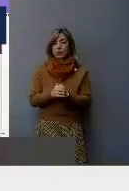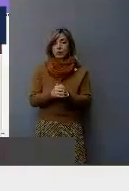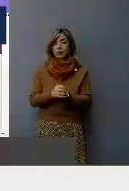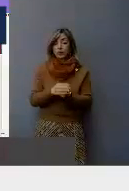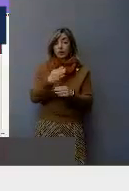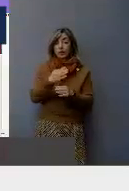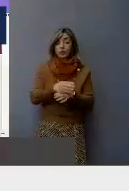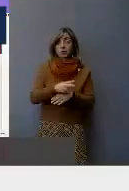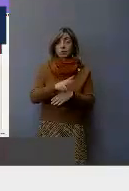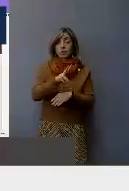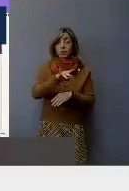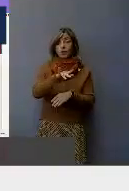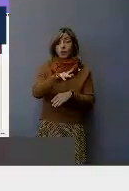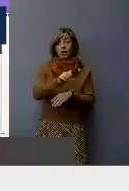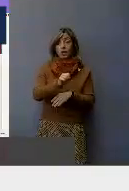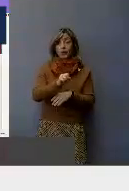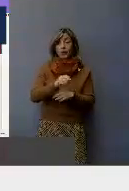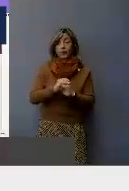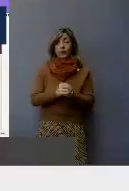consigliere vita